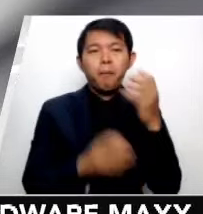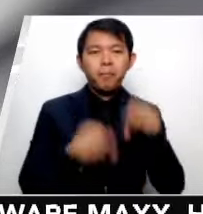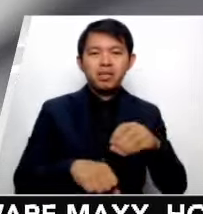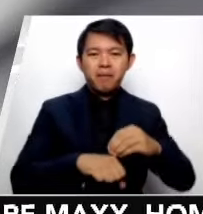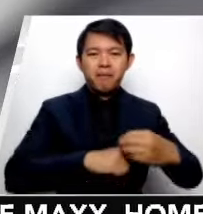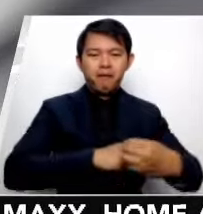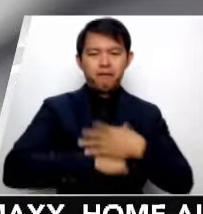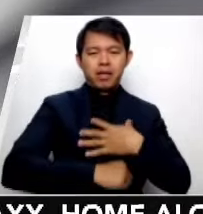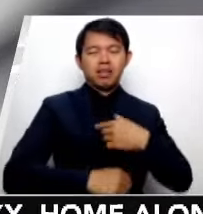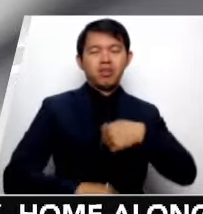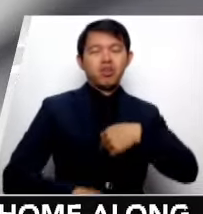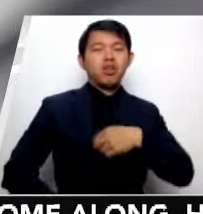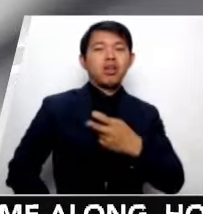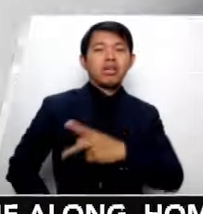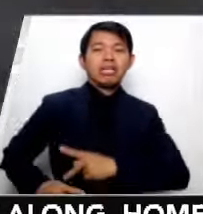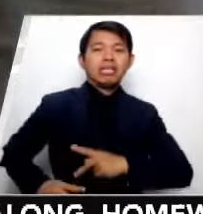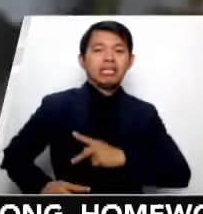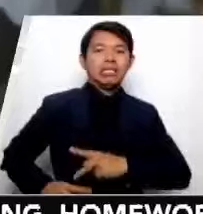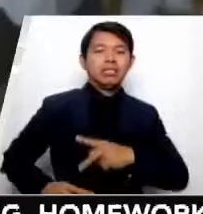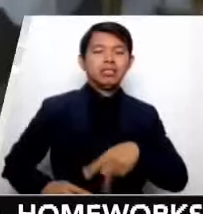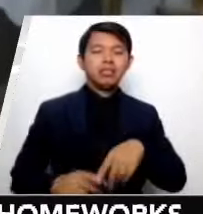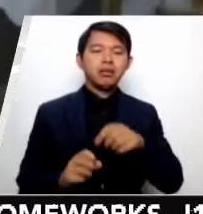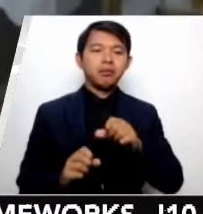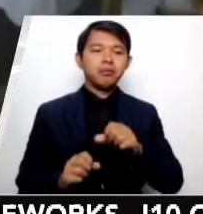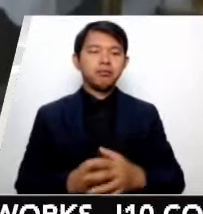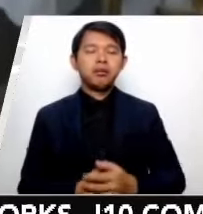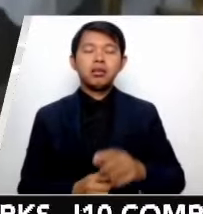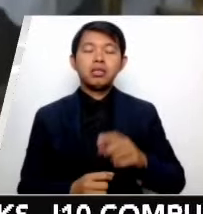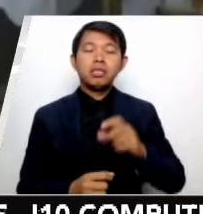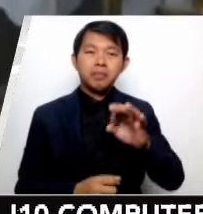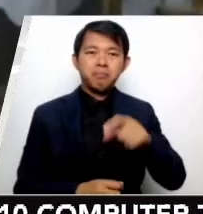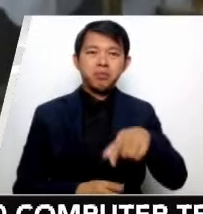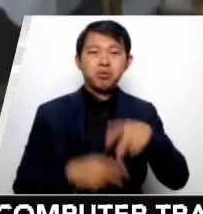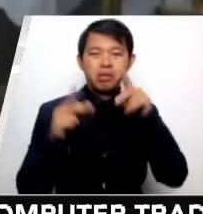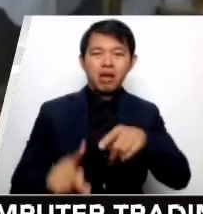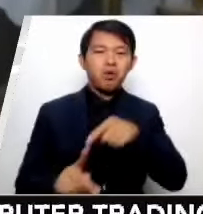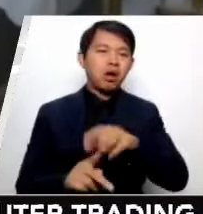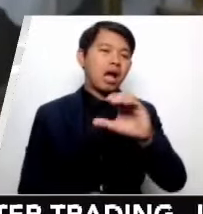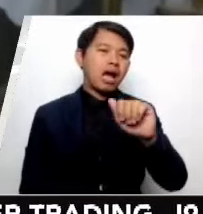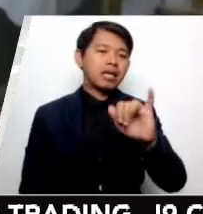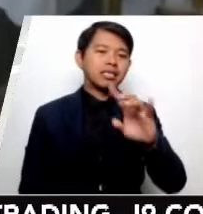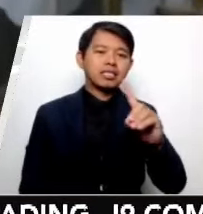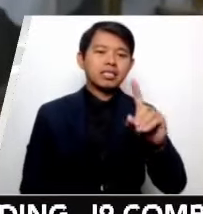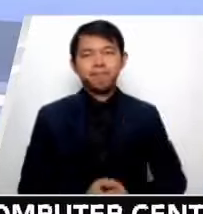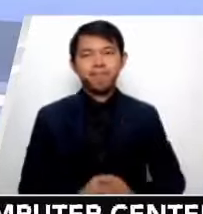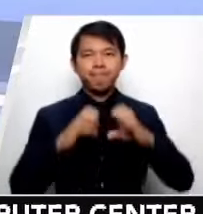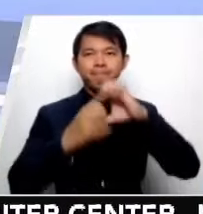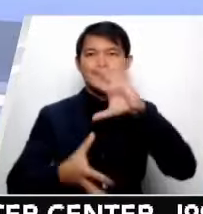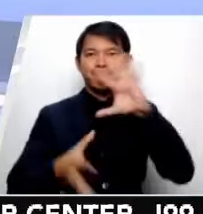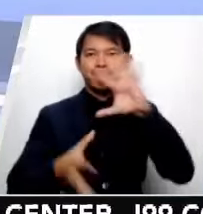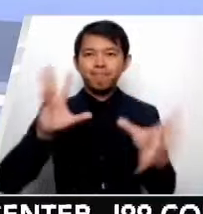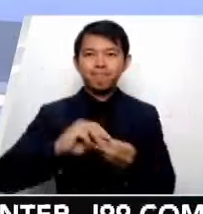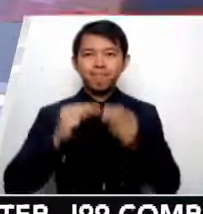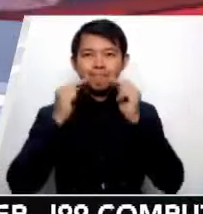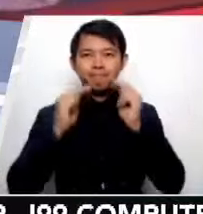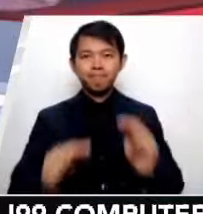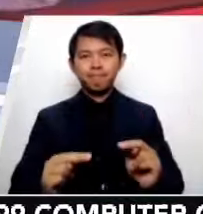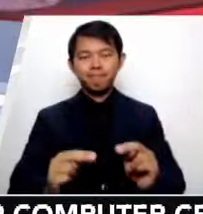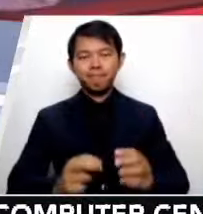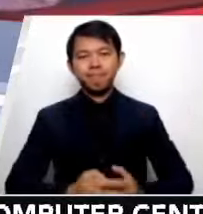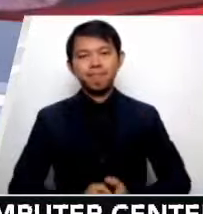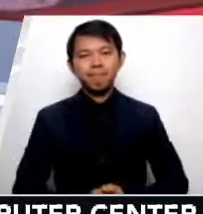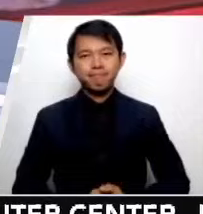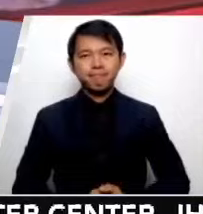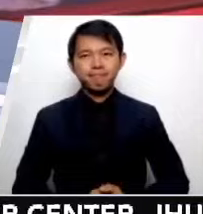kung ang ihi ng tuturukan ay acidic. Mav Gonzalez, nagbabalita para sa GMA Integrated News. Tiniyak ni House Speaker